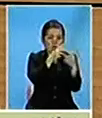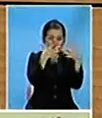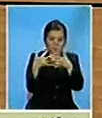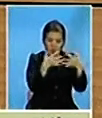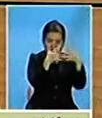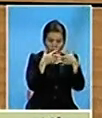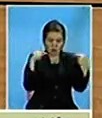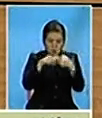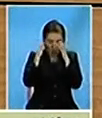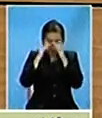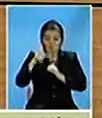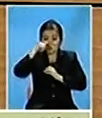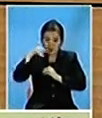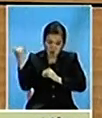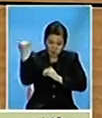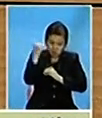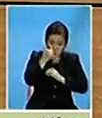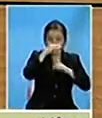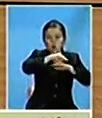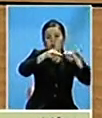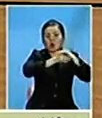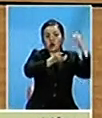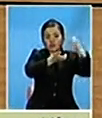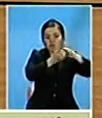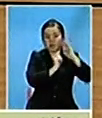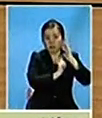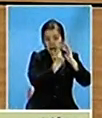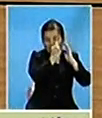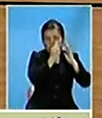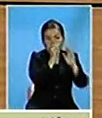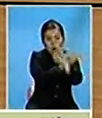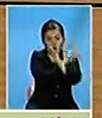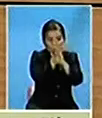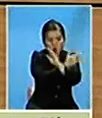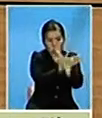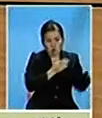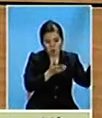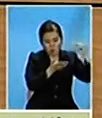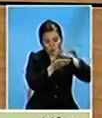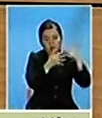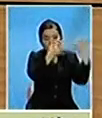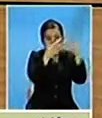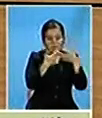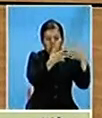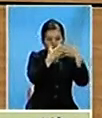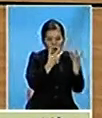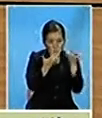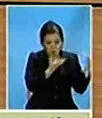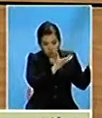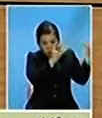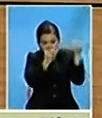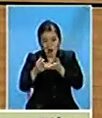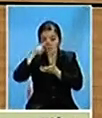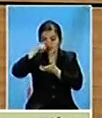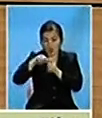าที่ของไทยได้มีส่วนร่วมโครงการตั้งแต่แรกก่อนที่นาซาจะเริ่มส่งเครื่องมือมาไทยกล่าวคือ